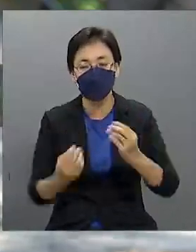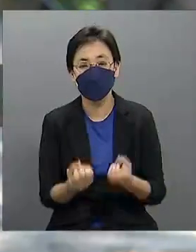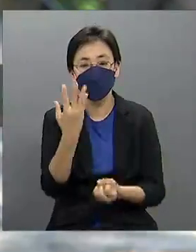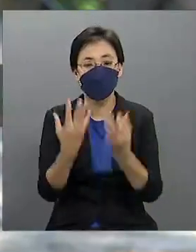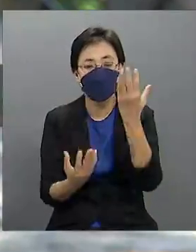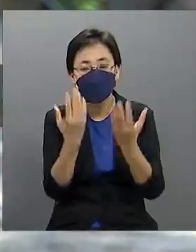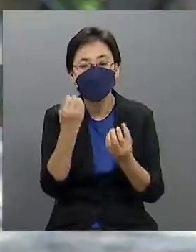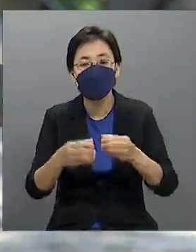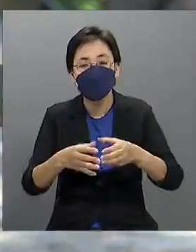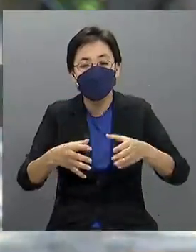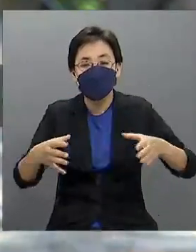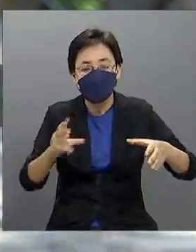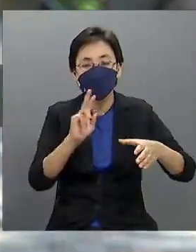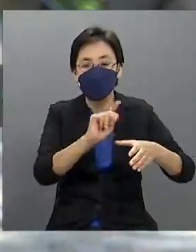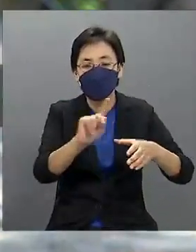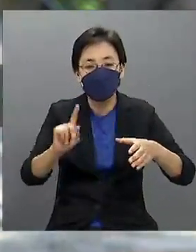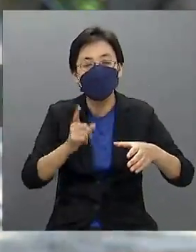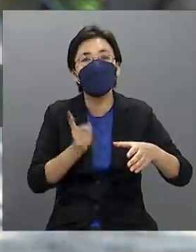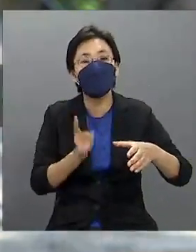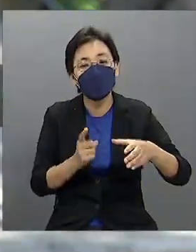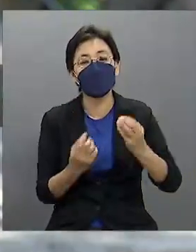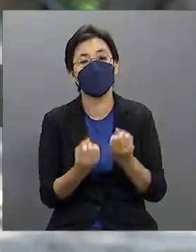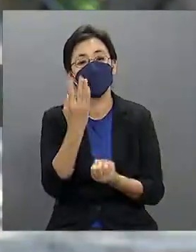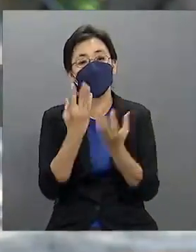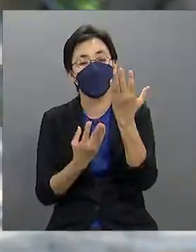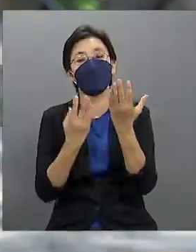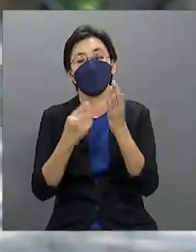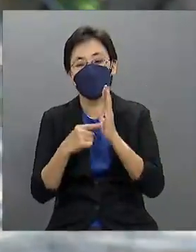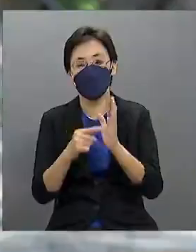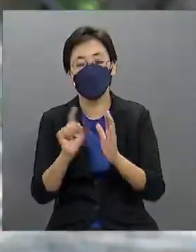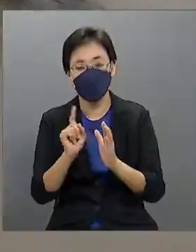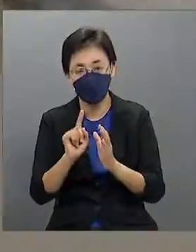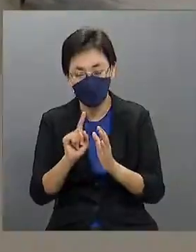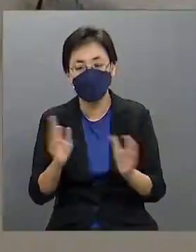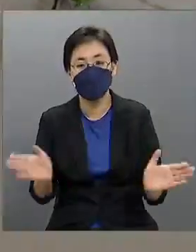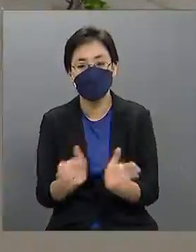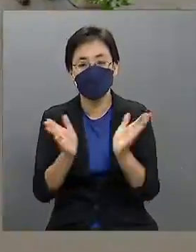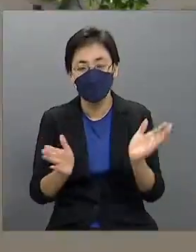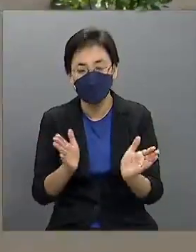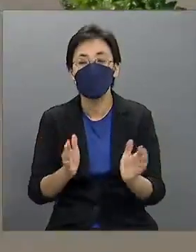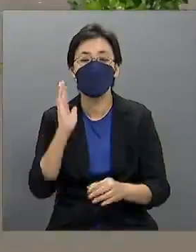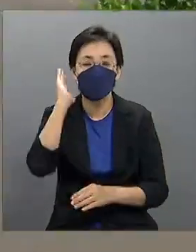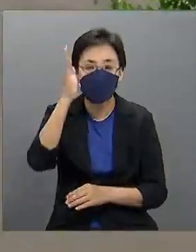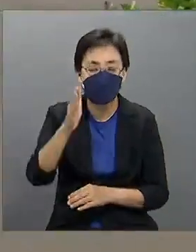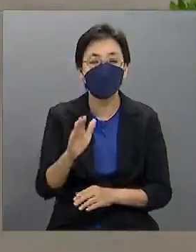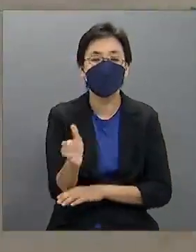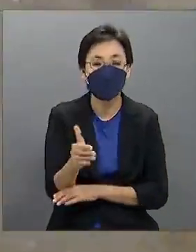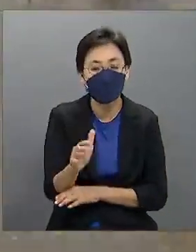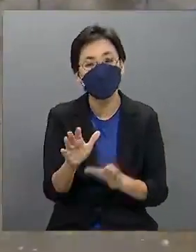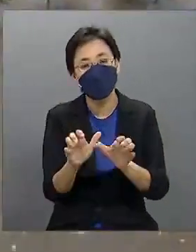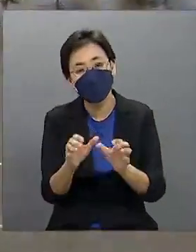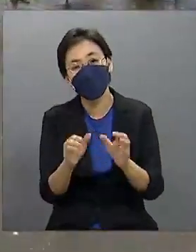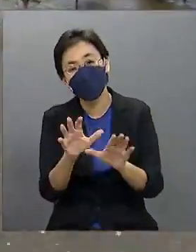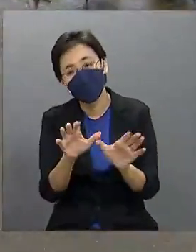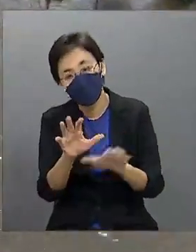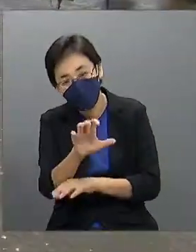มสมูอกครั้งพอป่าชาย leen ถอเป็ต้นทางของการสรางคามมนคงทั้งดานอาหารให้กัสั Holland very muchและยัเป็แลงร